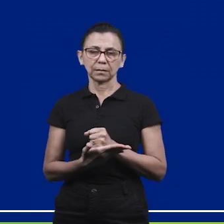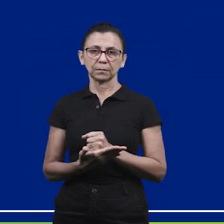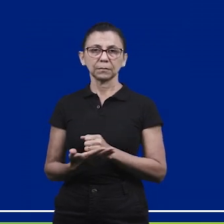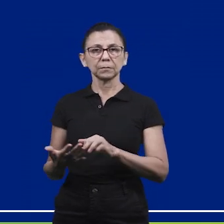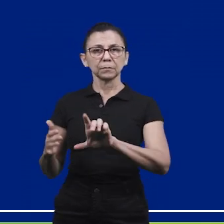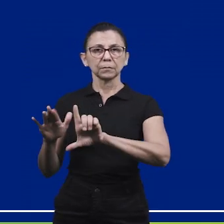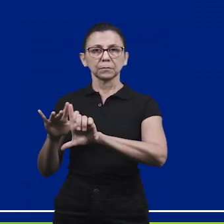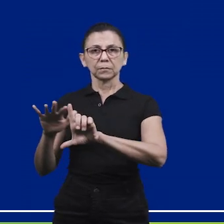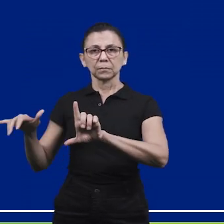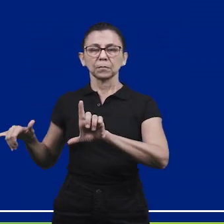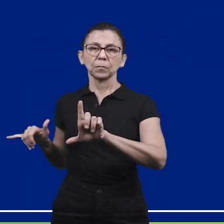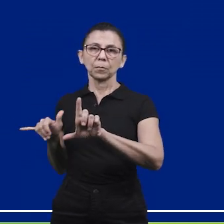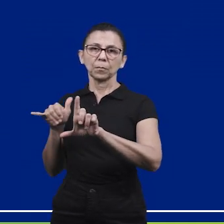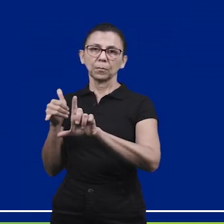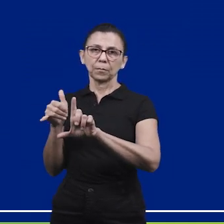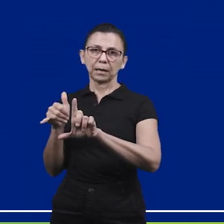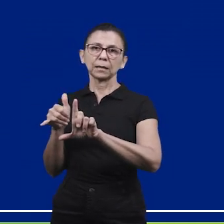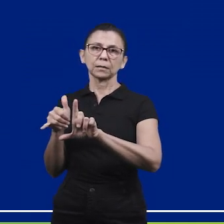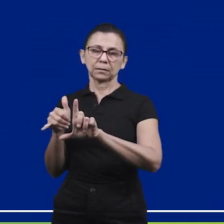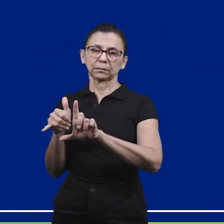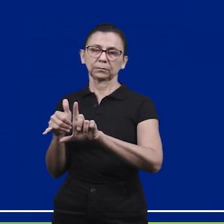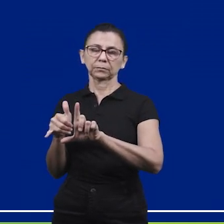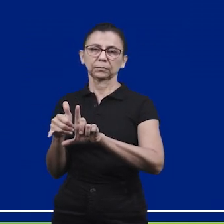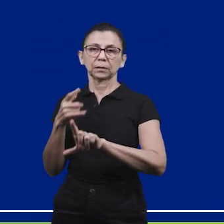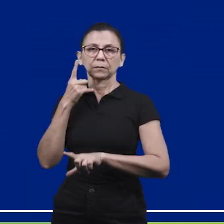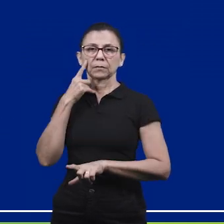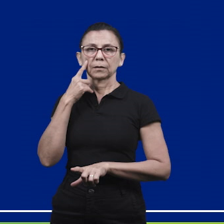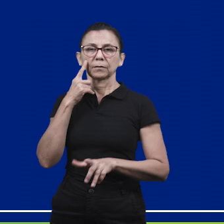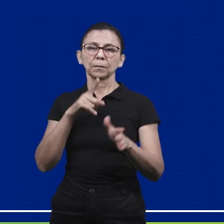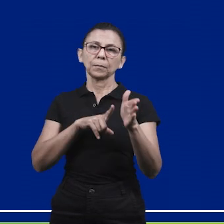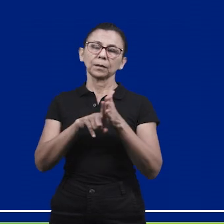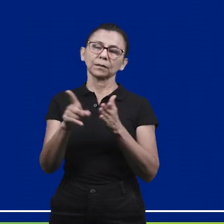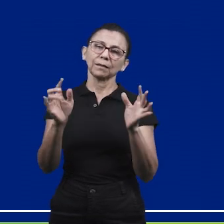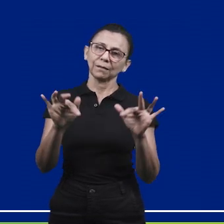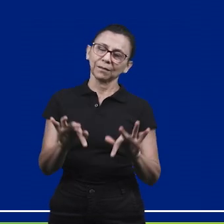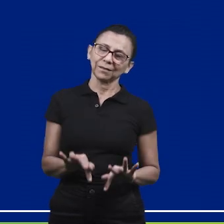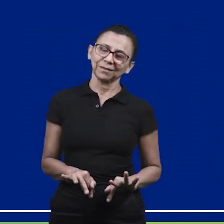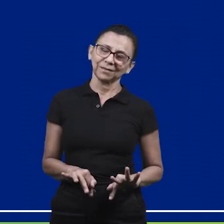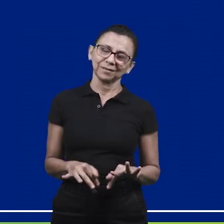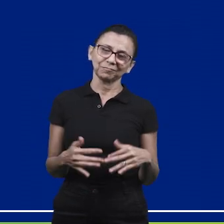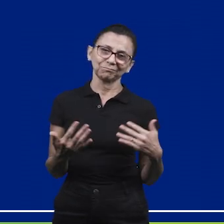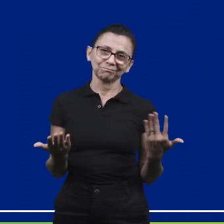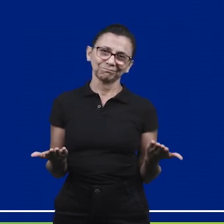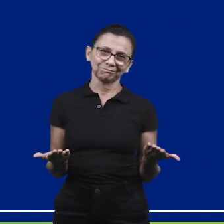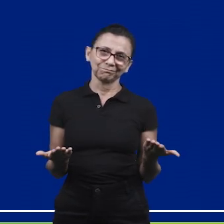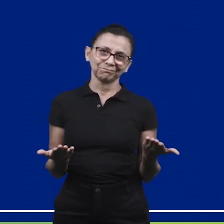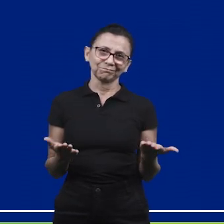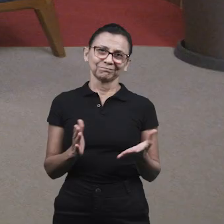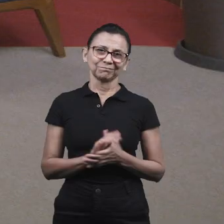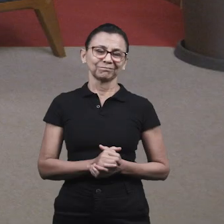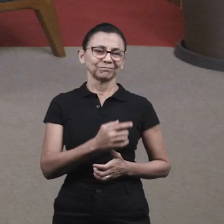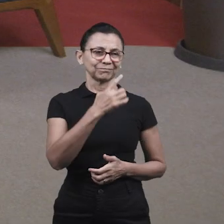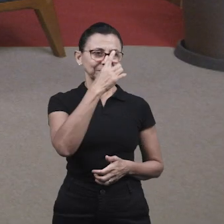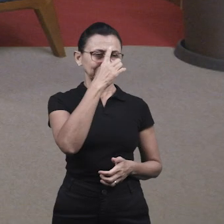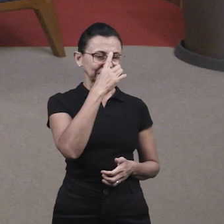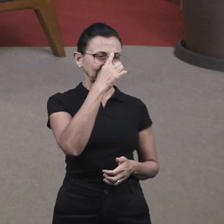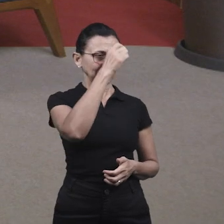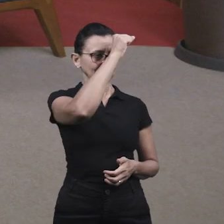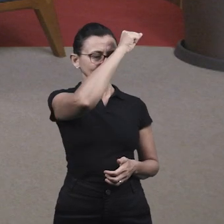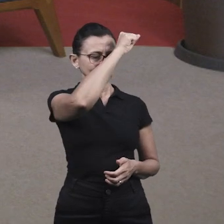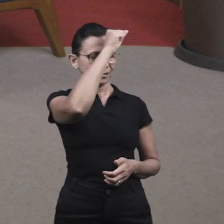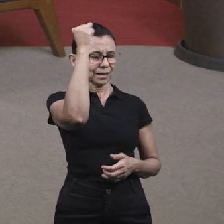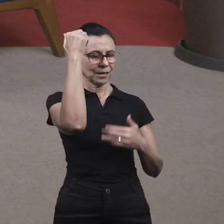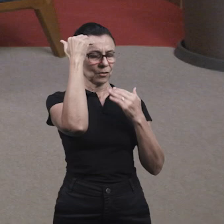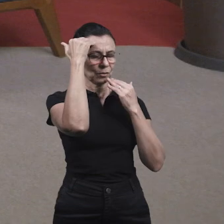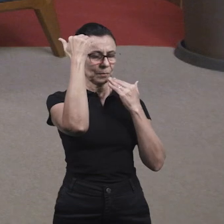votre smartphone vers ce code et vous allez être redirigé vers cette question. Notre temps est écoulé, malheureusement. Daniel, merci pour votre présence, ce